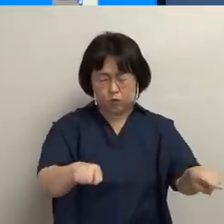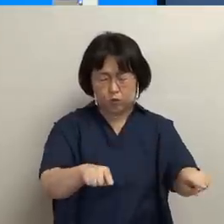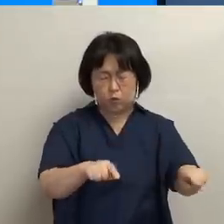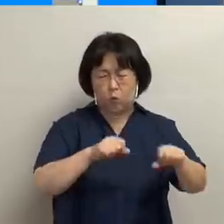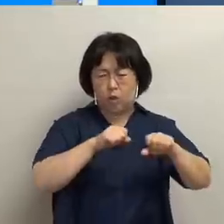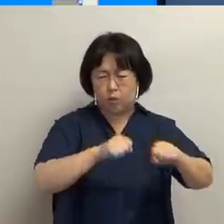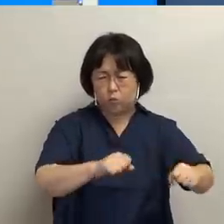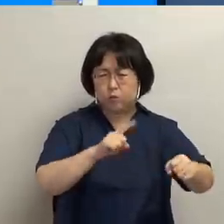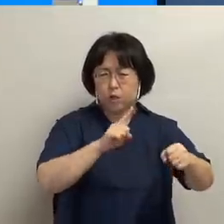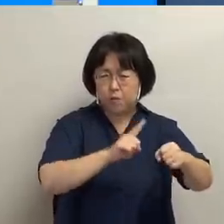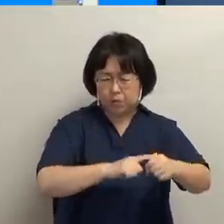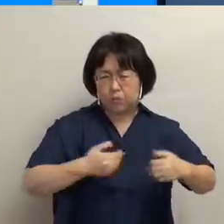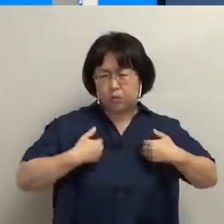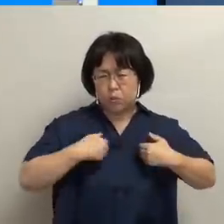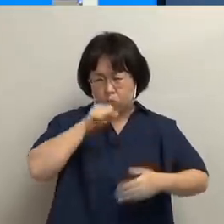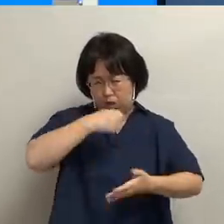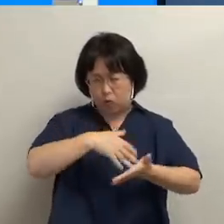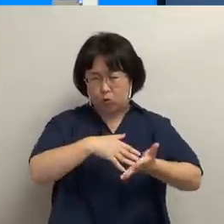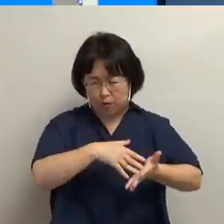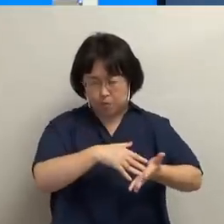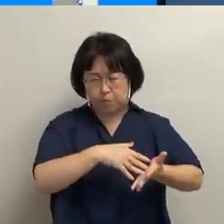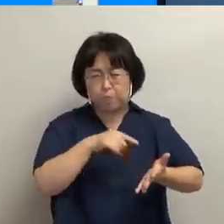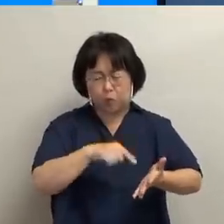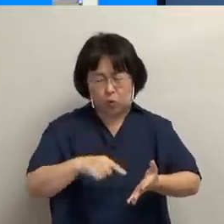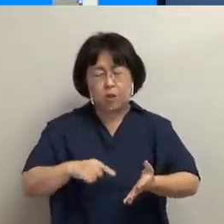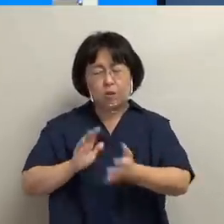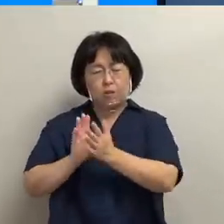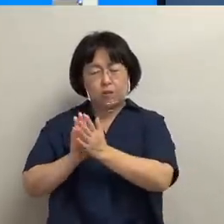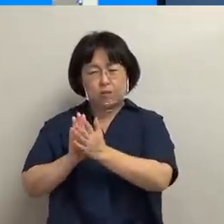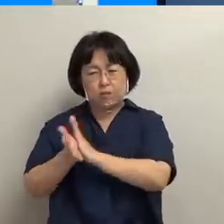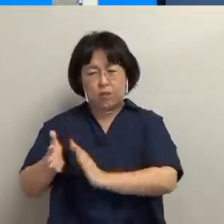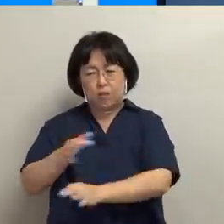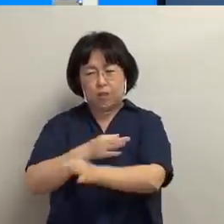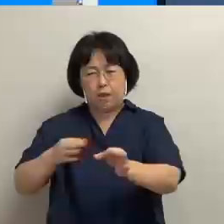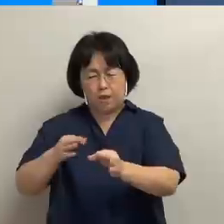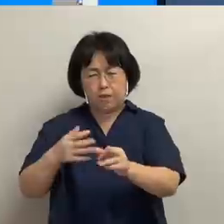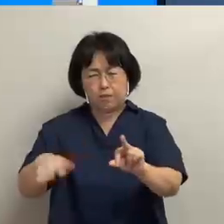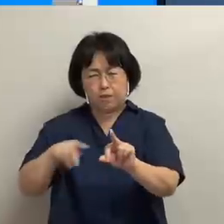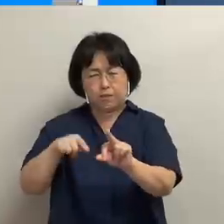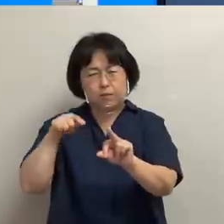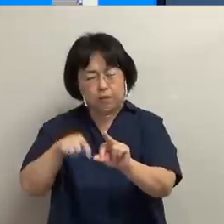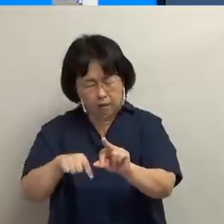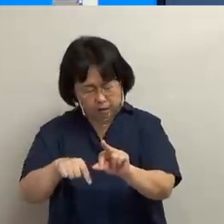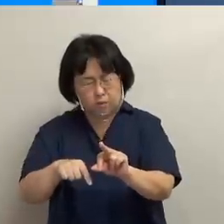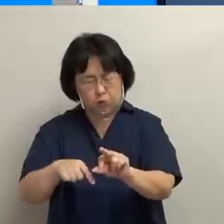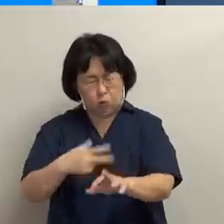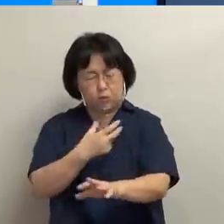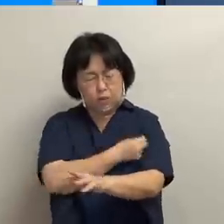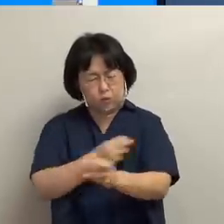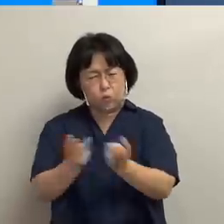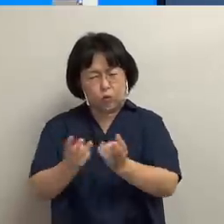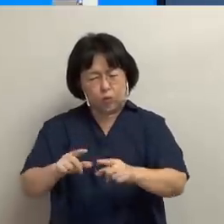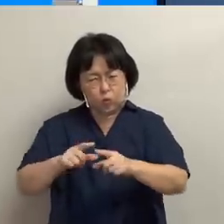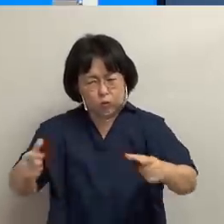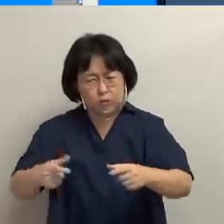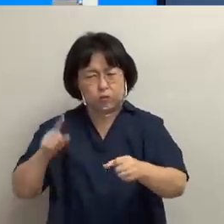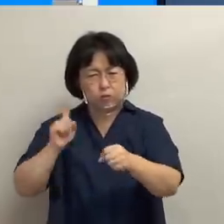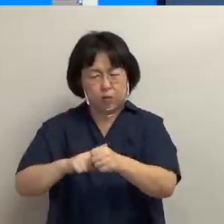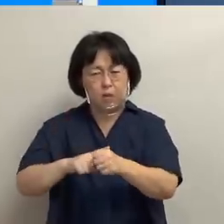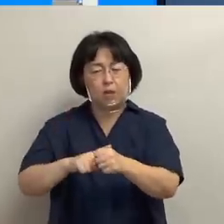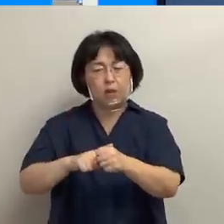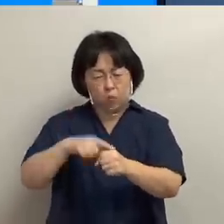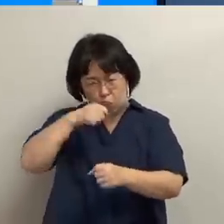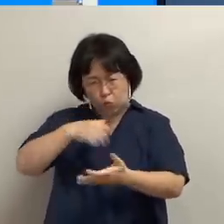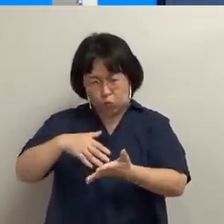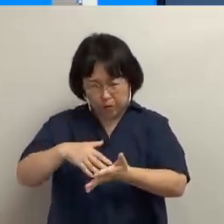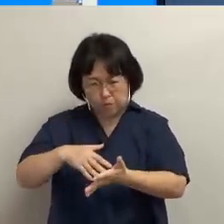予算それから県営センターの能力を増強するために必要な予算今入ったインセンティブに